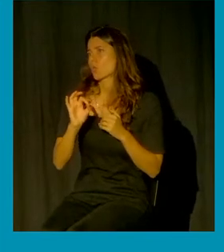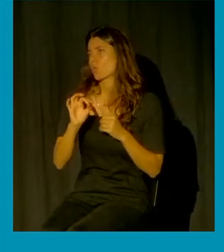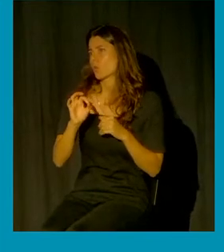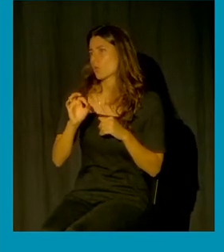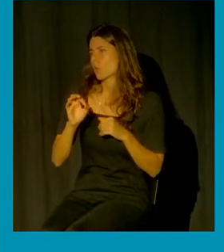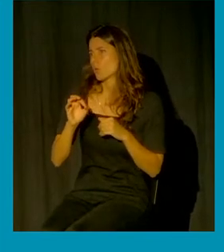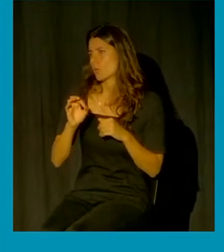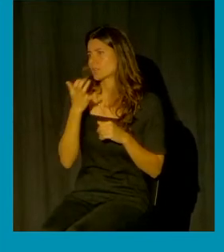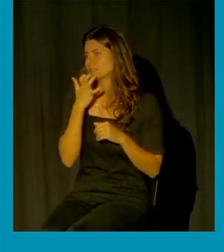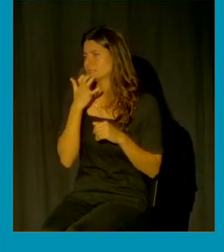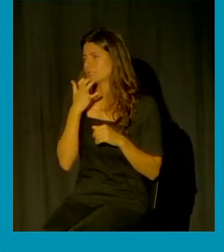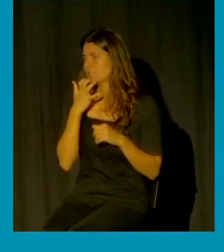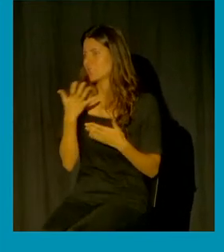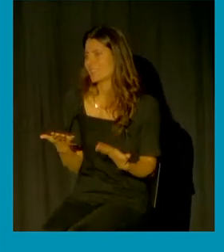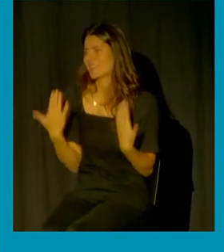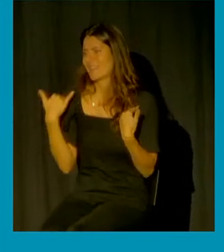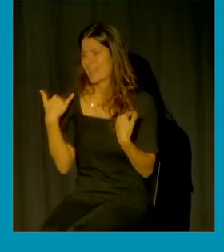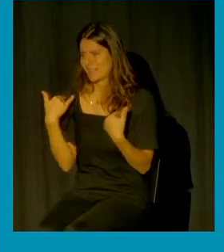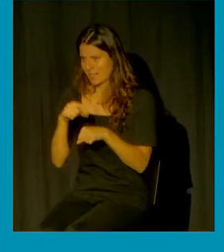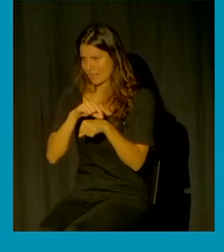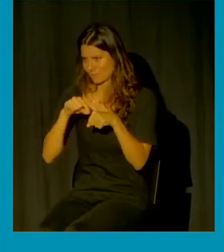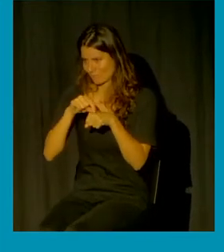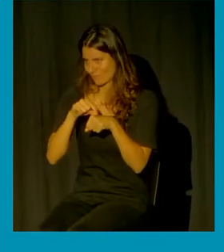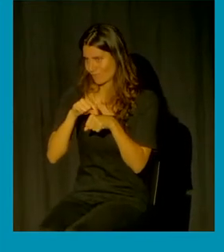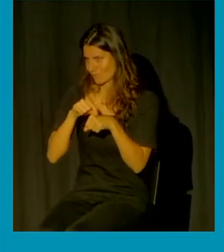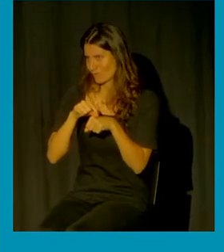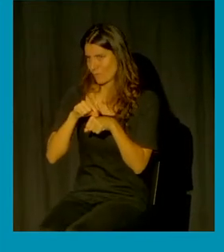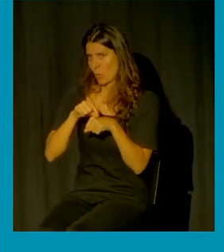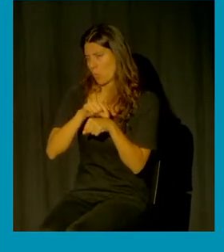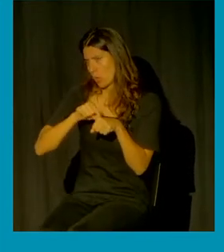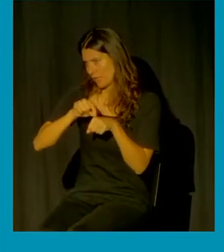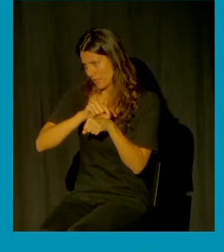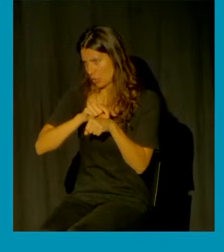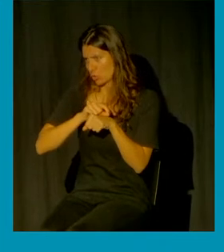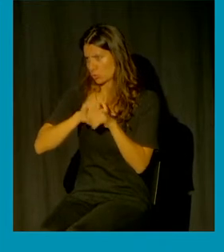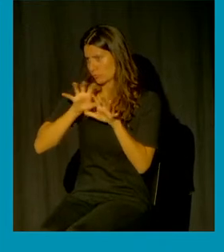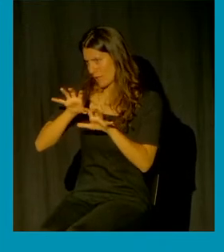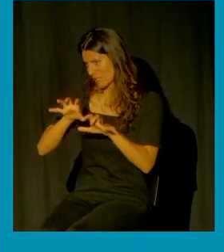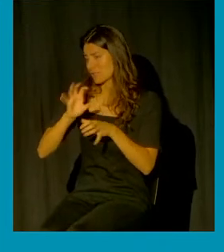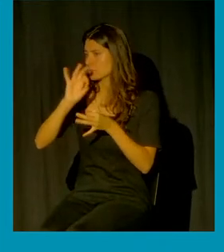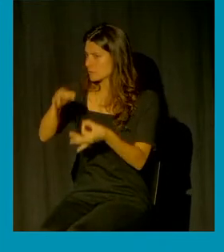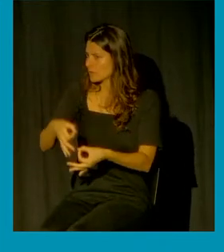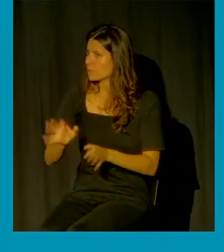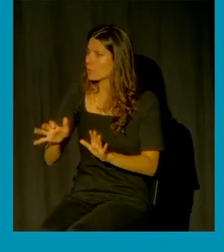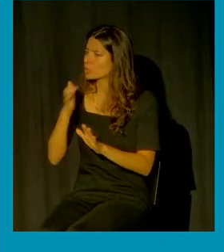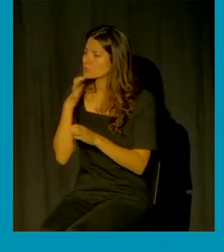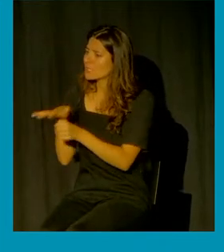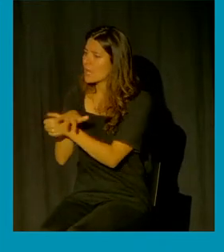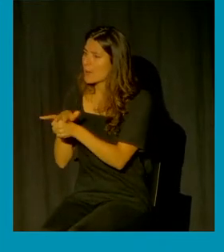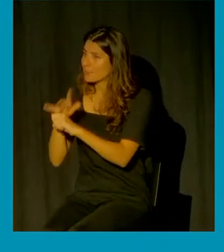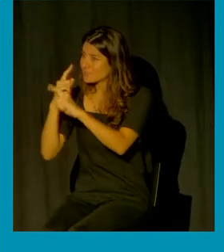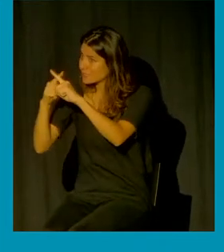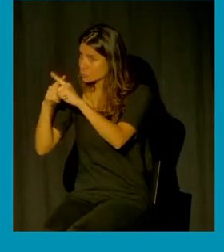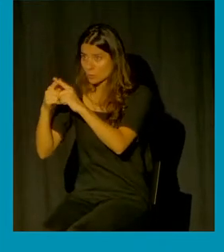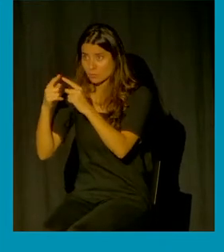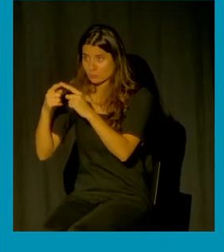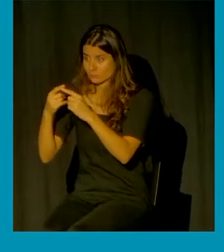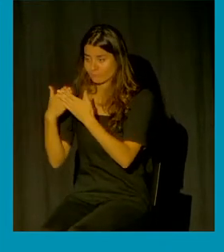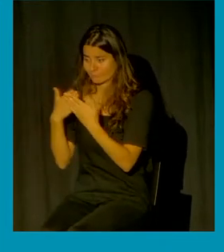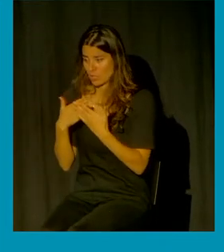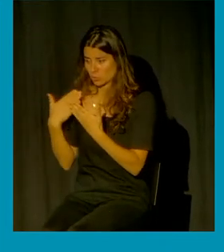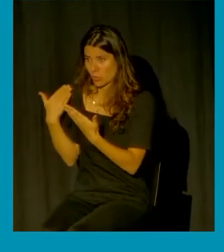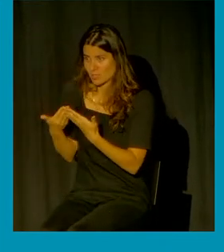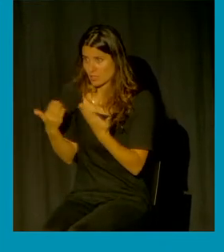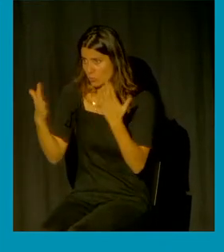electes però l'impacte de les violències sexuals encara no ha estat estudiat i d'alguna manera com